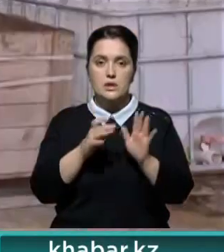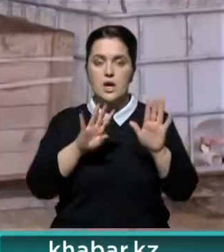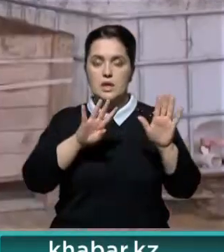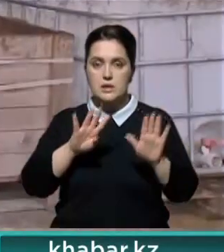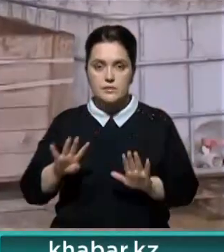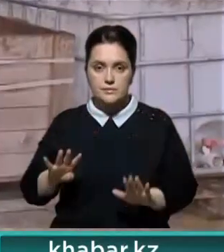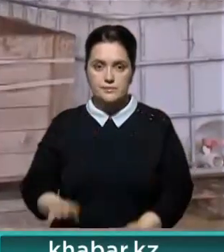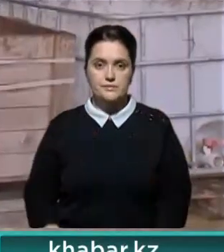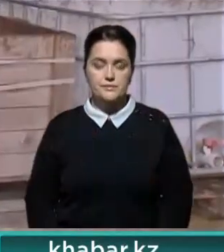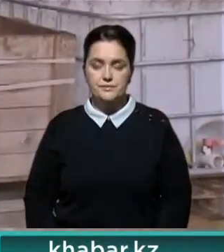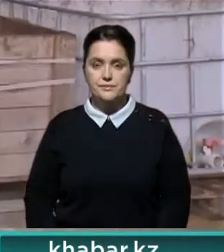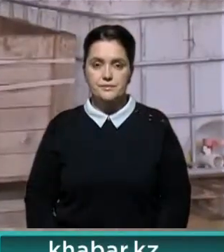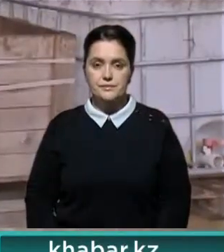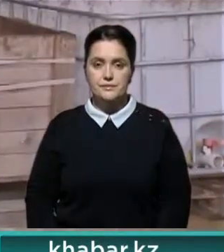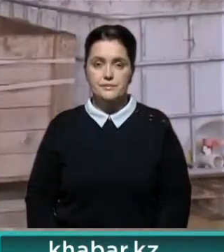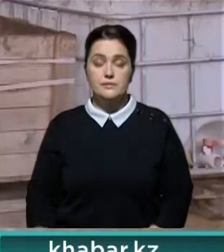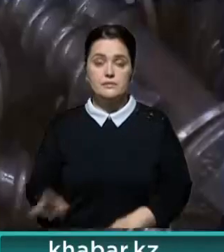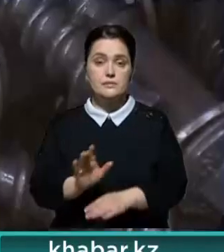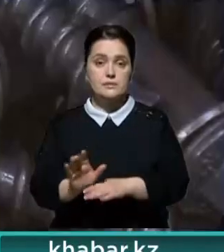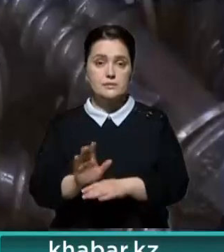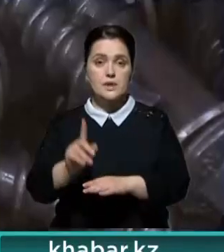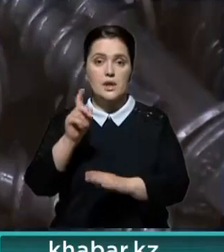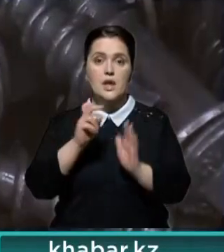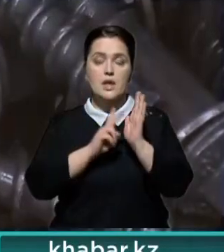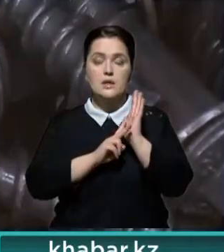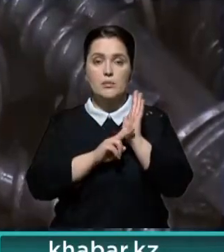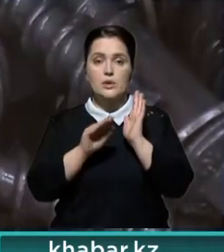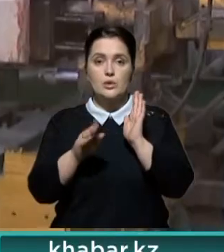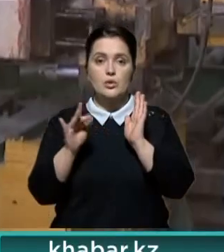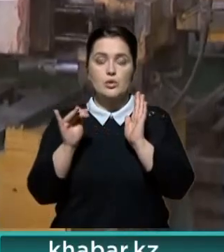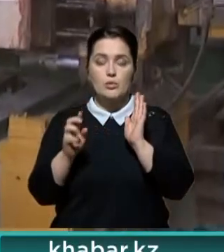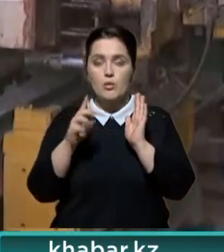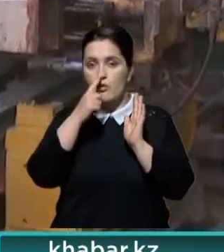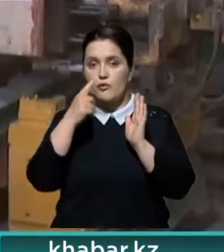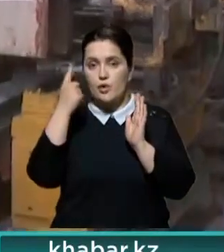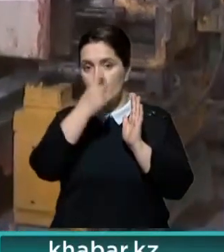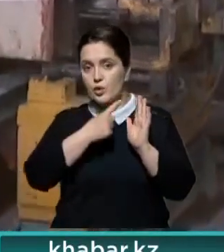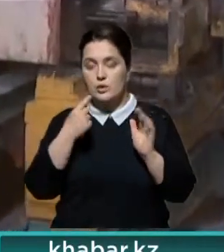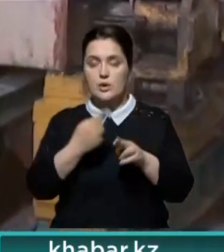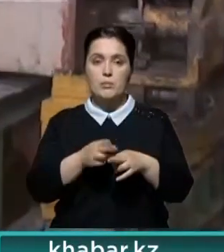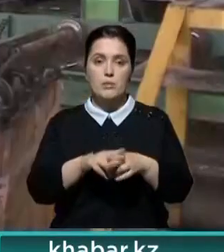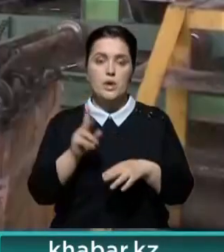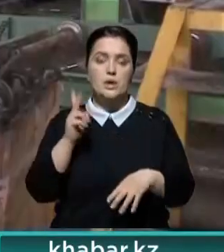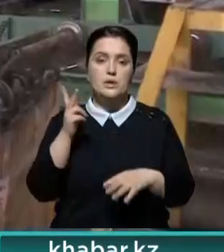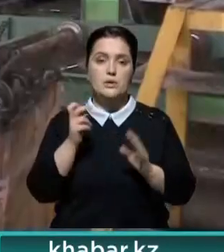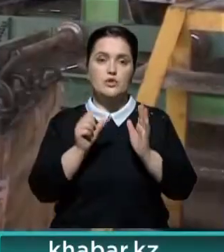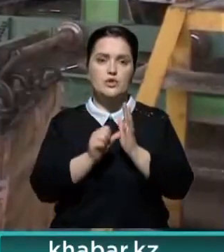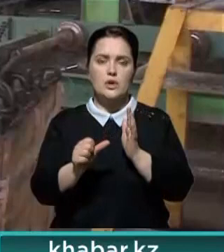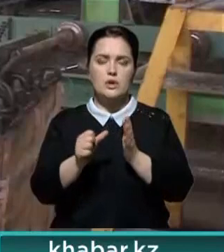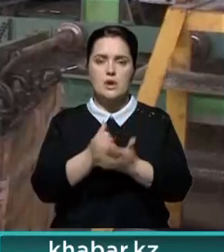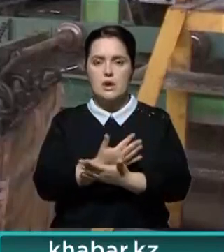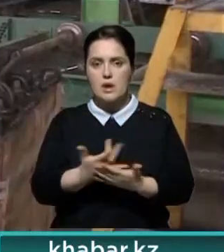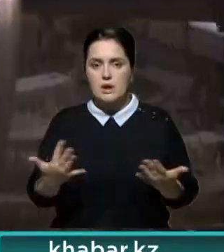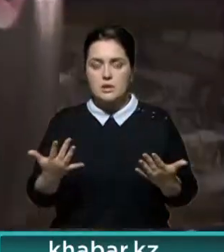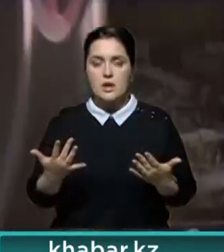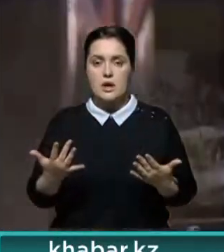месяцев производительность завода составляет больше 170 тысяч кубометров продукции в год выпускает здесь более 360 наименований